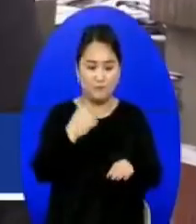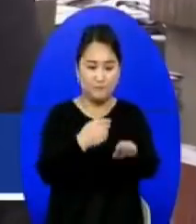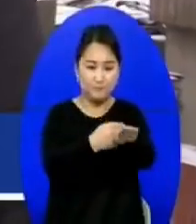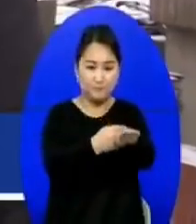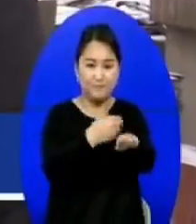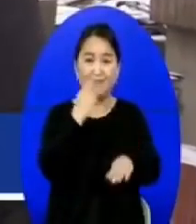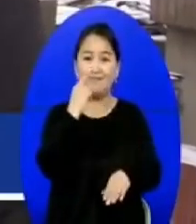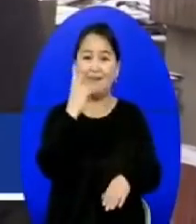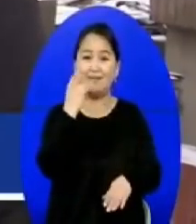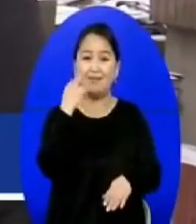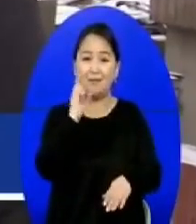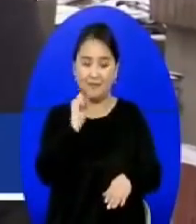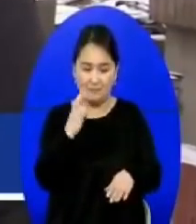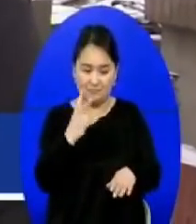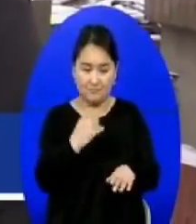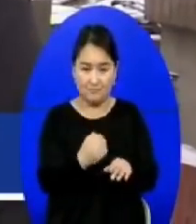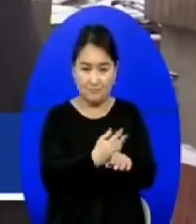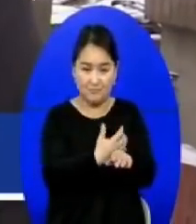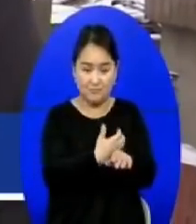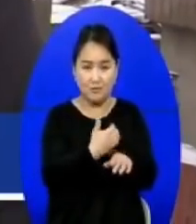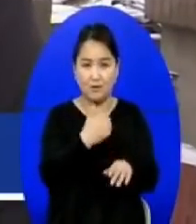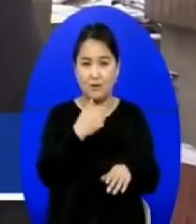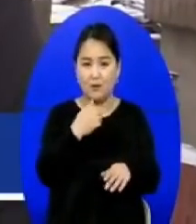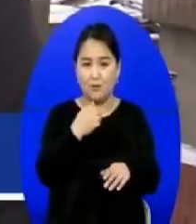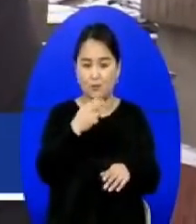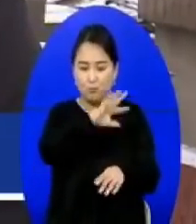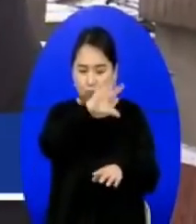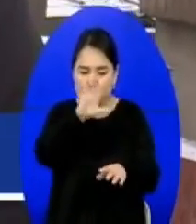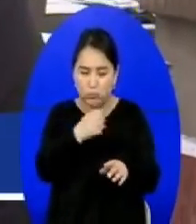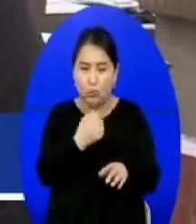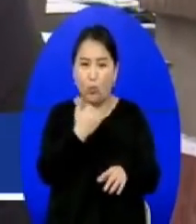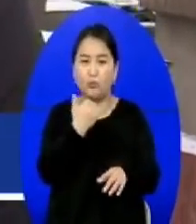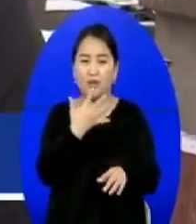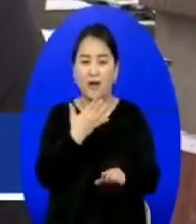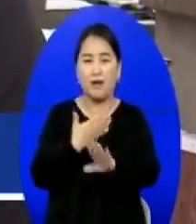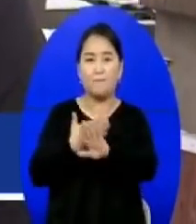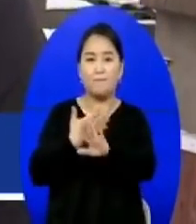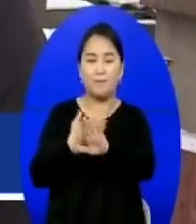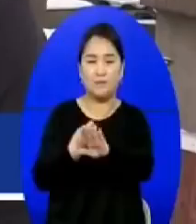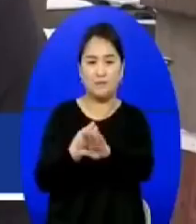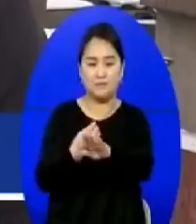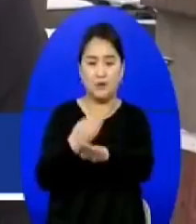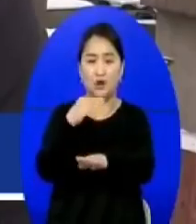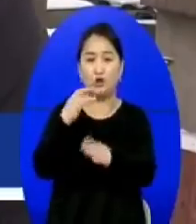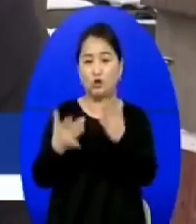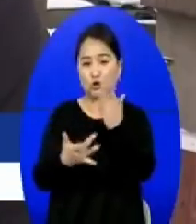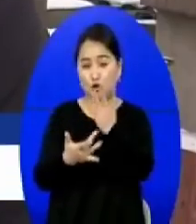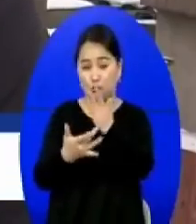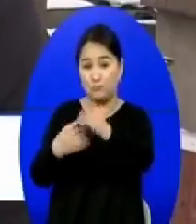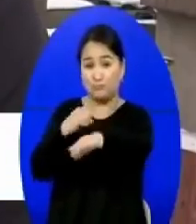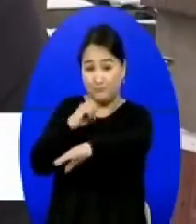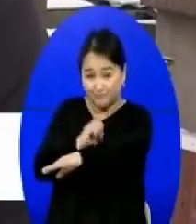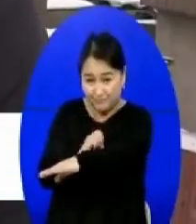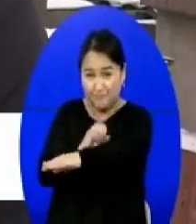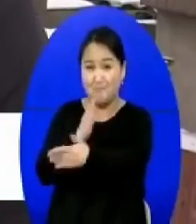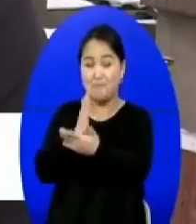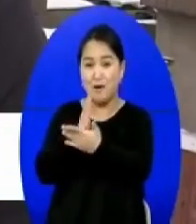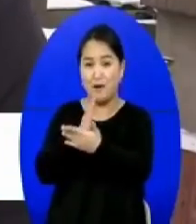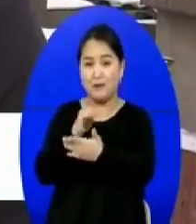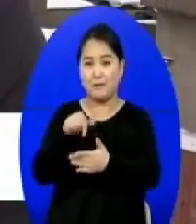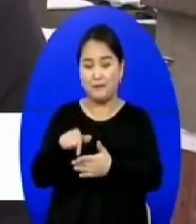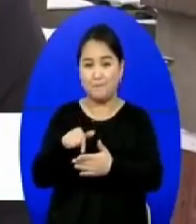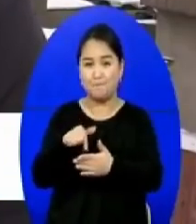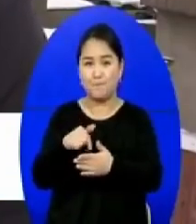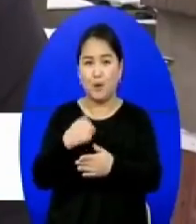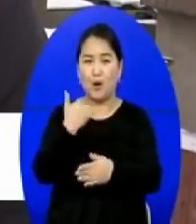нэг 400 суулган. Тэгээ энэний үр дүнд бол өндөр насжилттай дизель хөдөлгөөртэй одоо автобусууд маань одоо харуутаа хайдаг